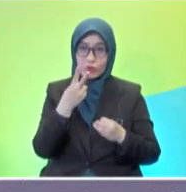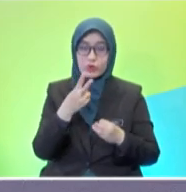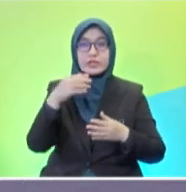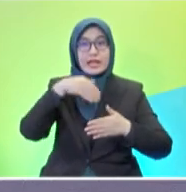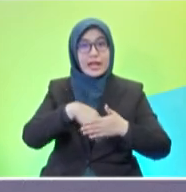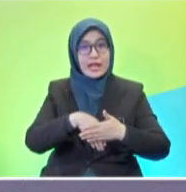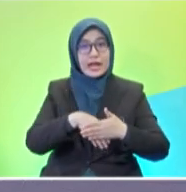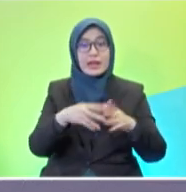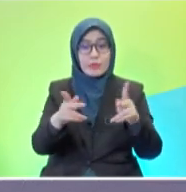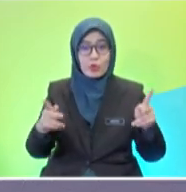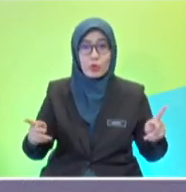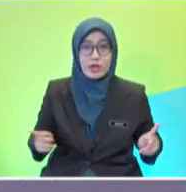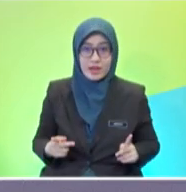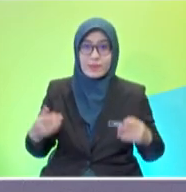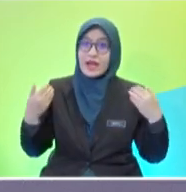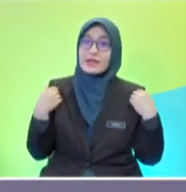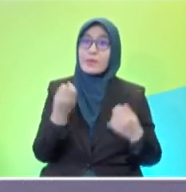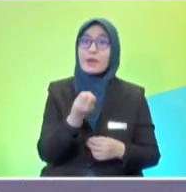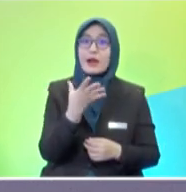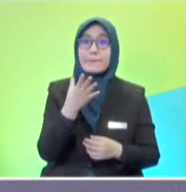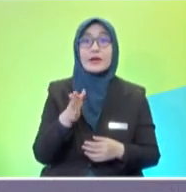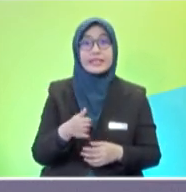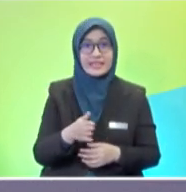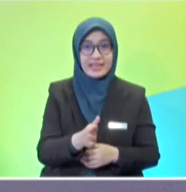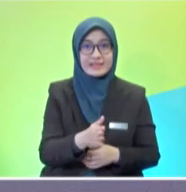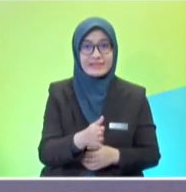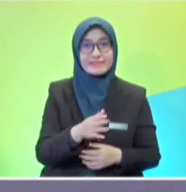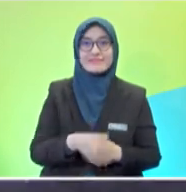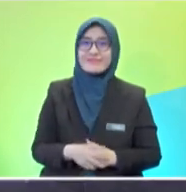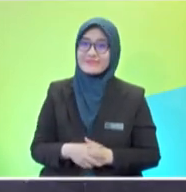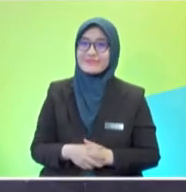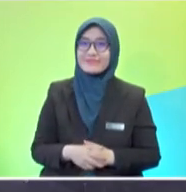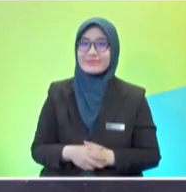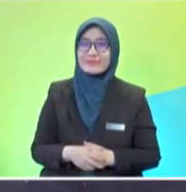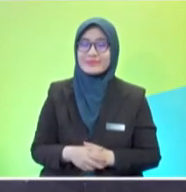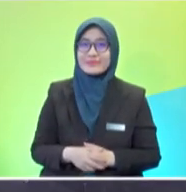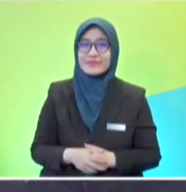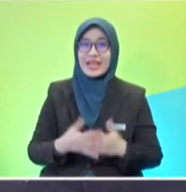boleh takdim membantu Haris menyelesaikan masalah ini